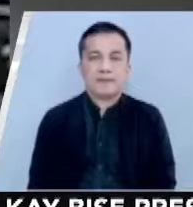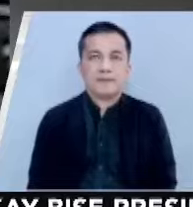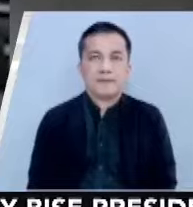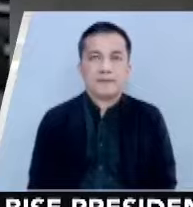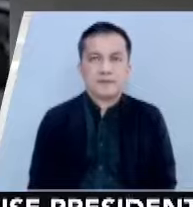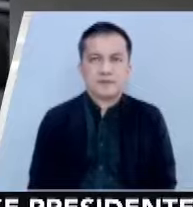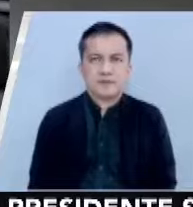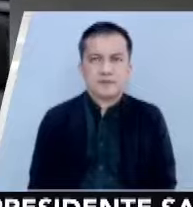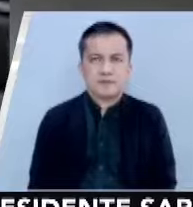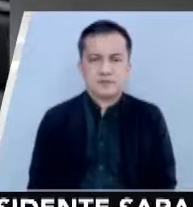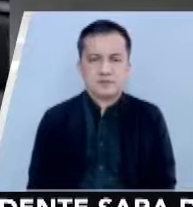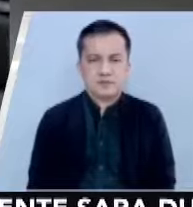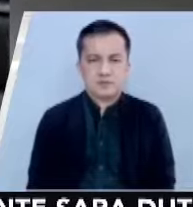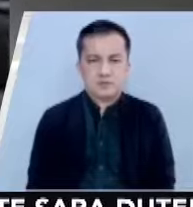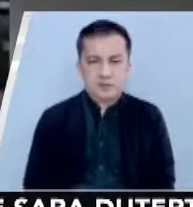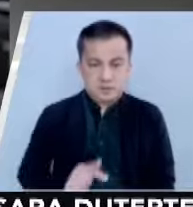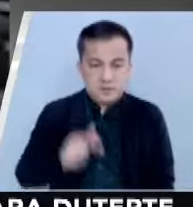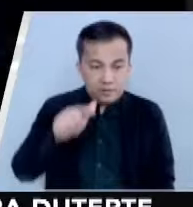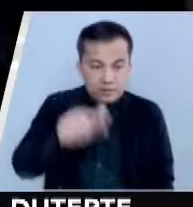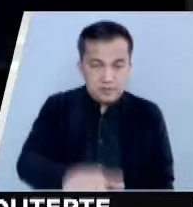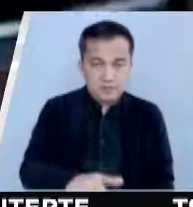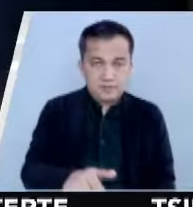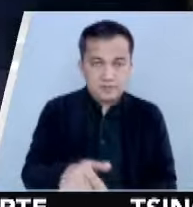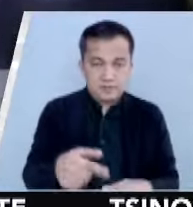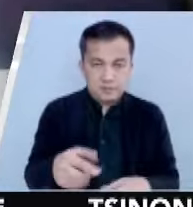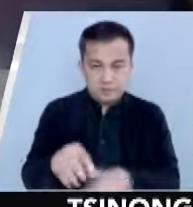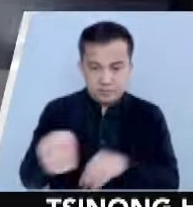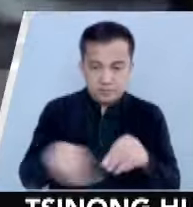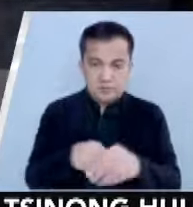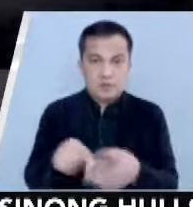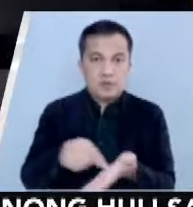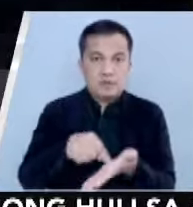Pagkalapag ng baril matapos matanggap ang bayad,